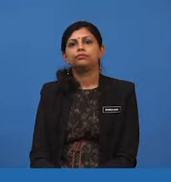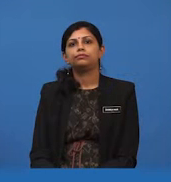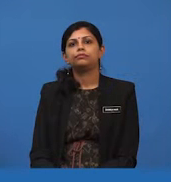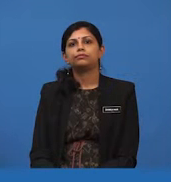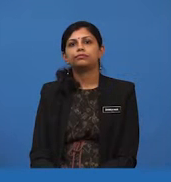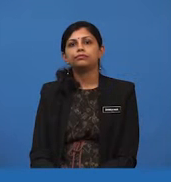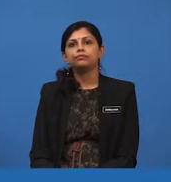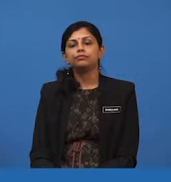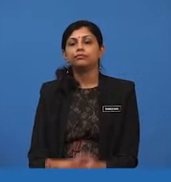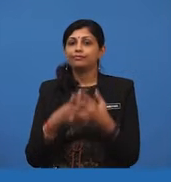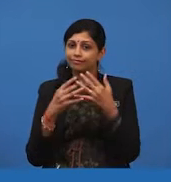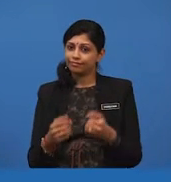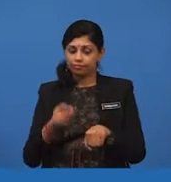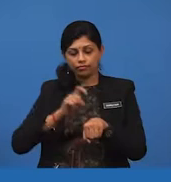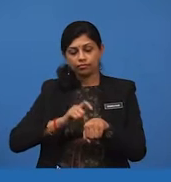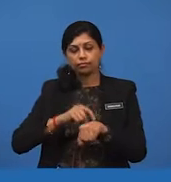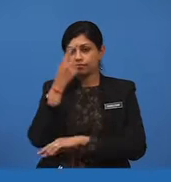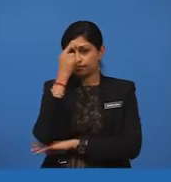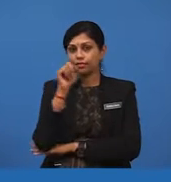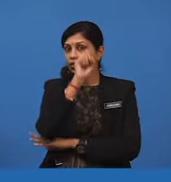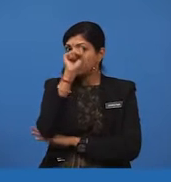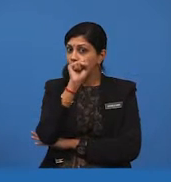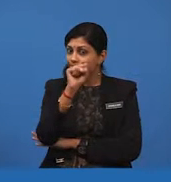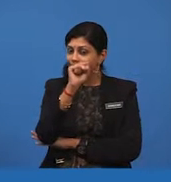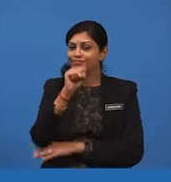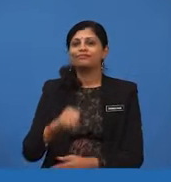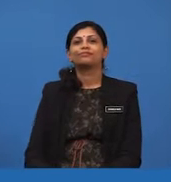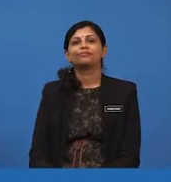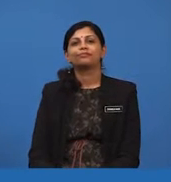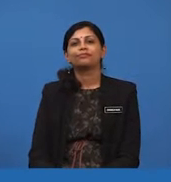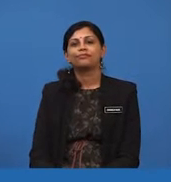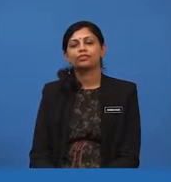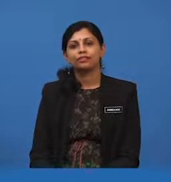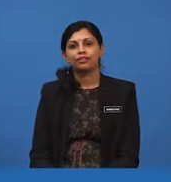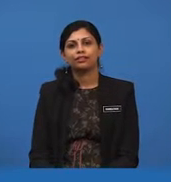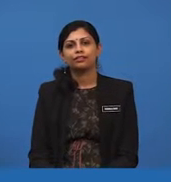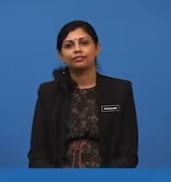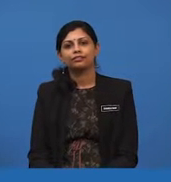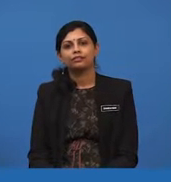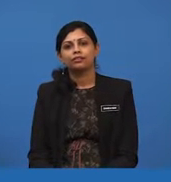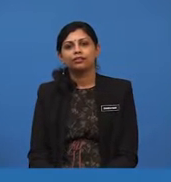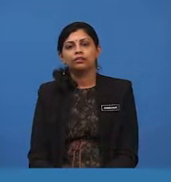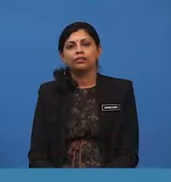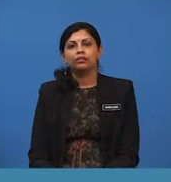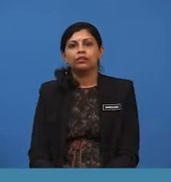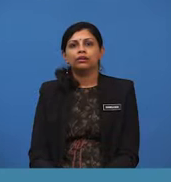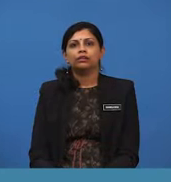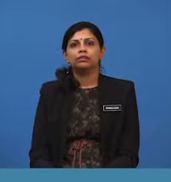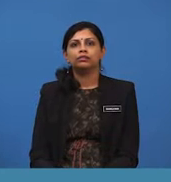Untuk menguji kefahaman murid-murid semua, mari kita cuba menjawab beberapa soalan.